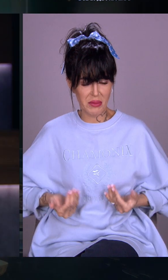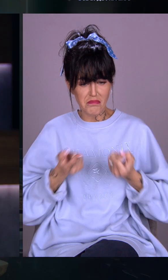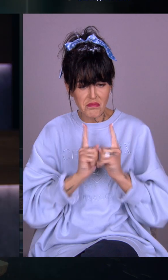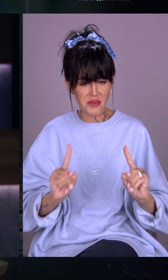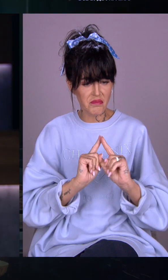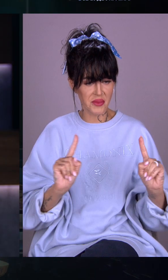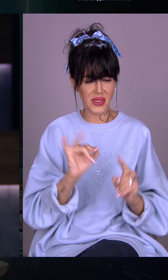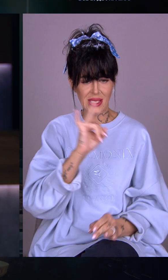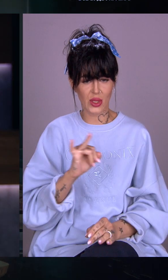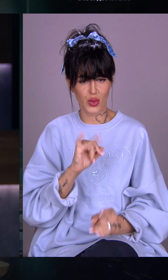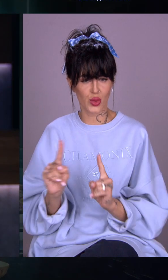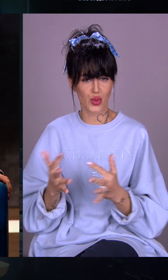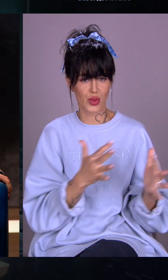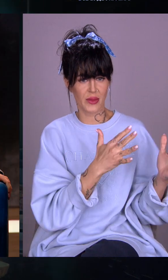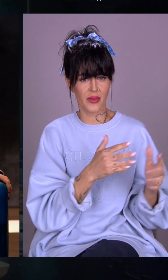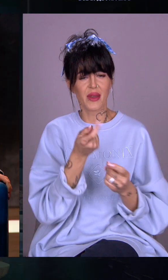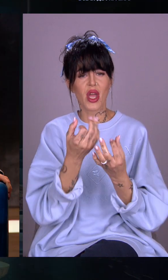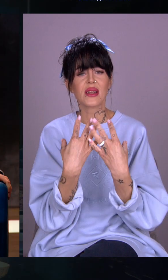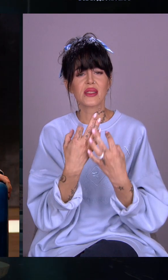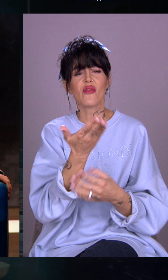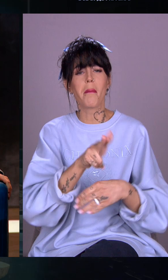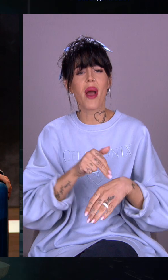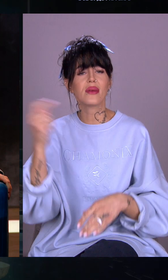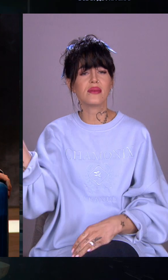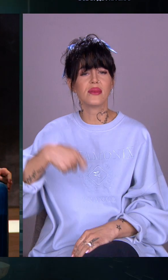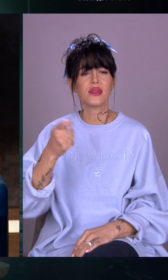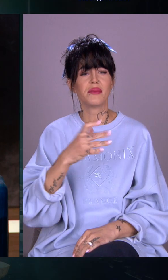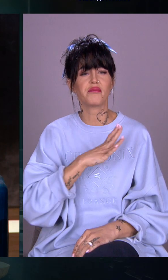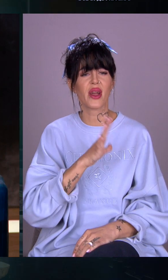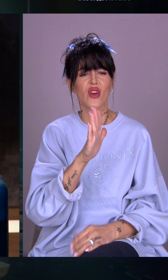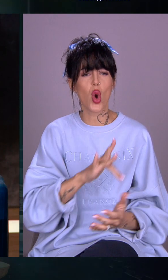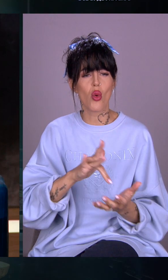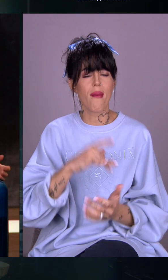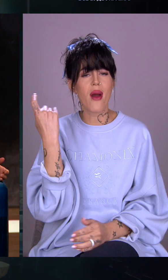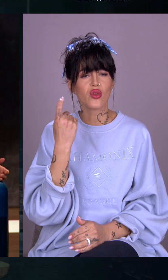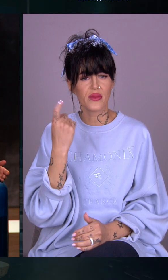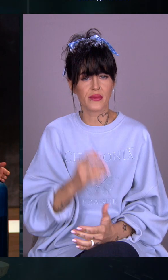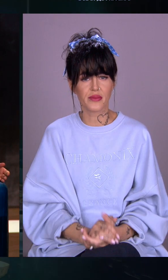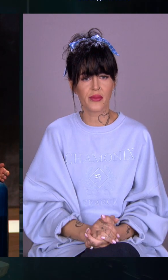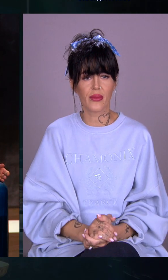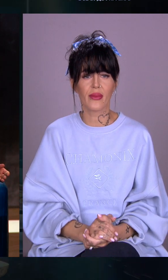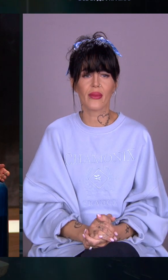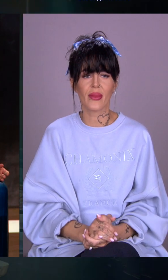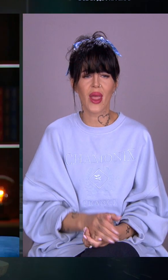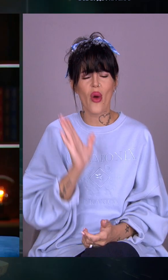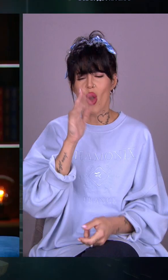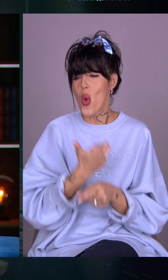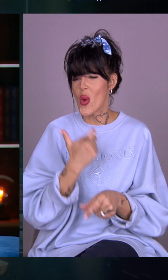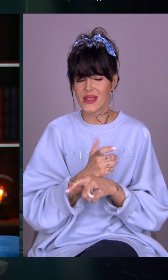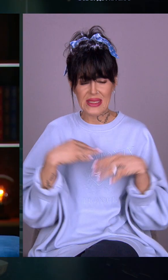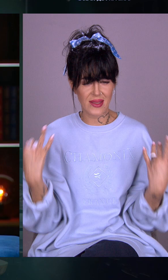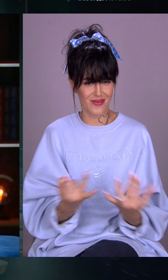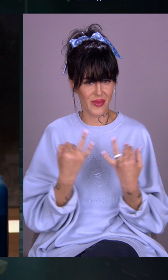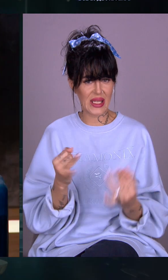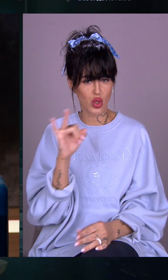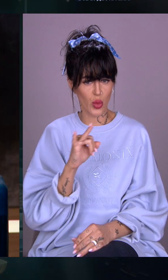трапляються. Розкажіть, як вас поліція зупиняла в Харкові? З монтіровкою? Да, значить... Це ми гнали УАЗик. А це легендарніша взагалі історія. Є, коротше,